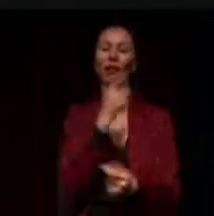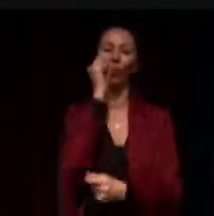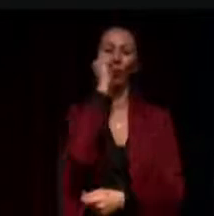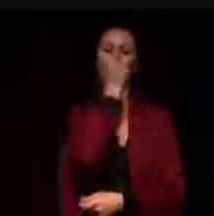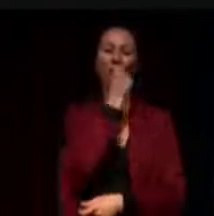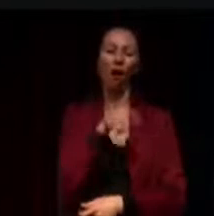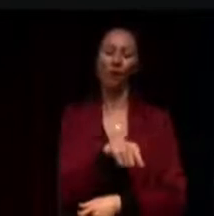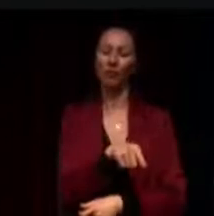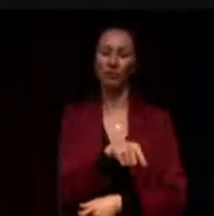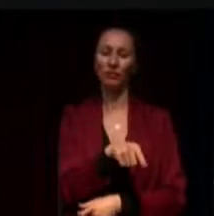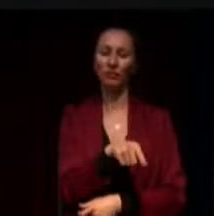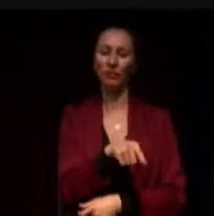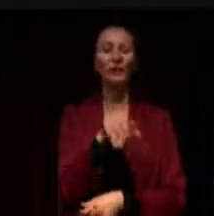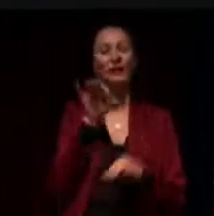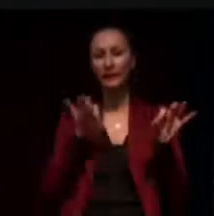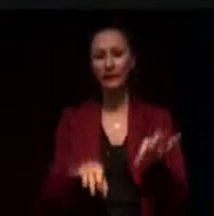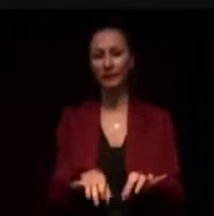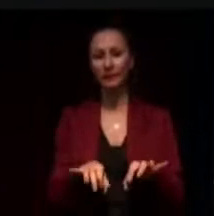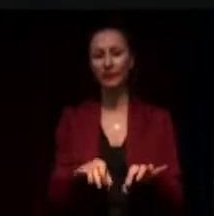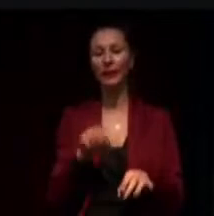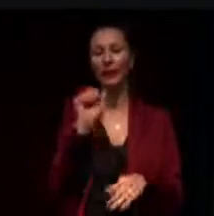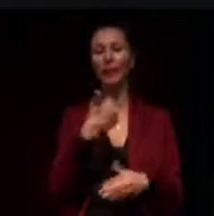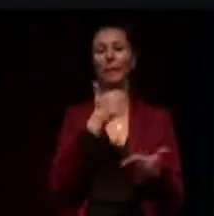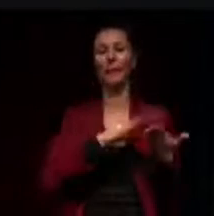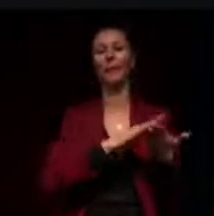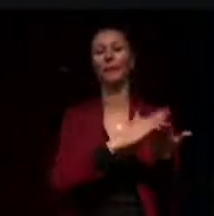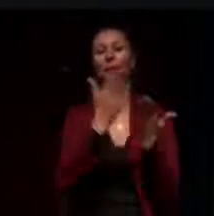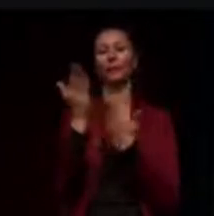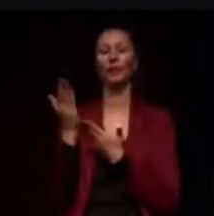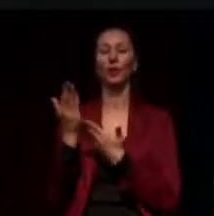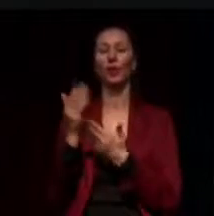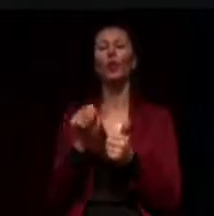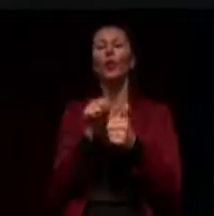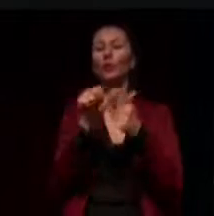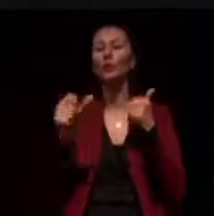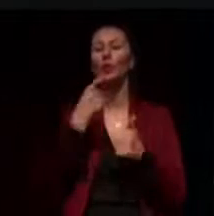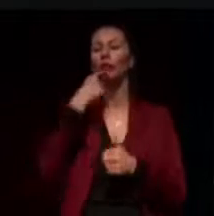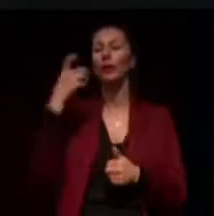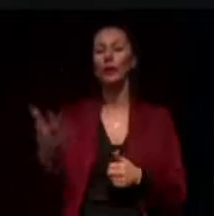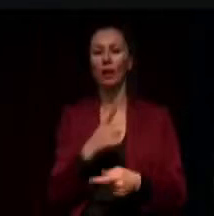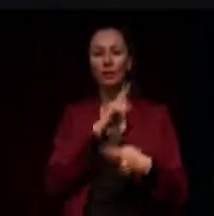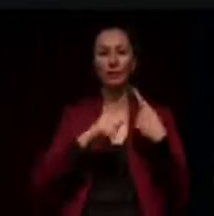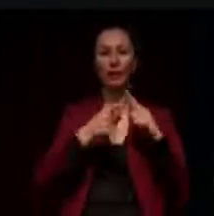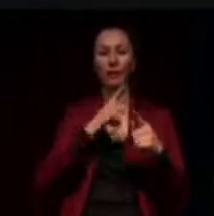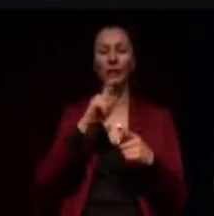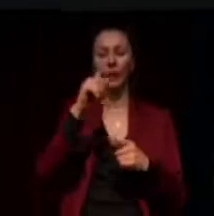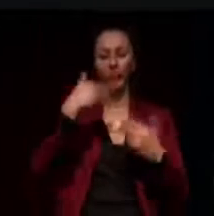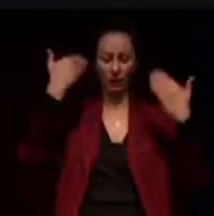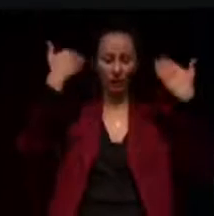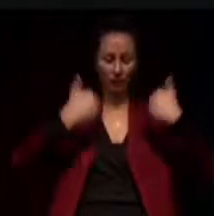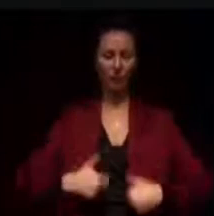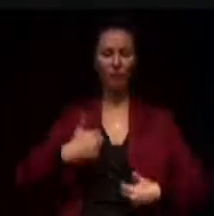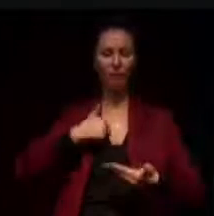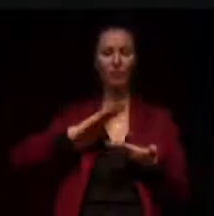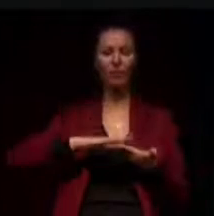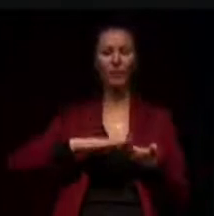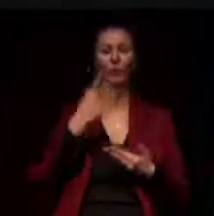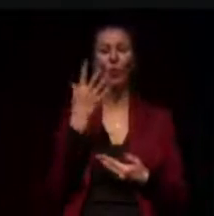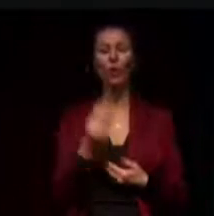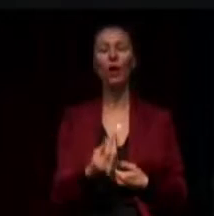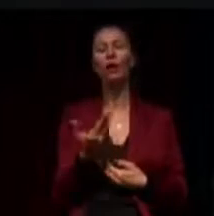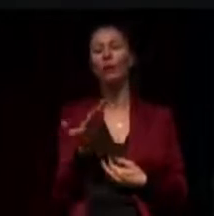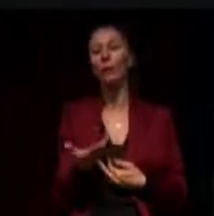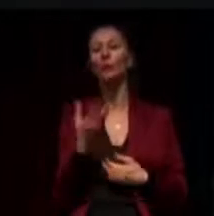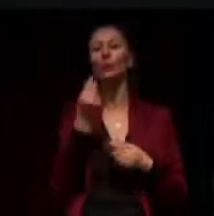tarafı. Şimdi kıymetli arkadaşlar, uzun yıllar siyasetin içerisinde olan bir arkadaşınız olarak ama